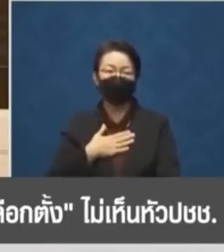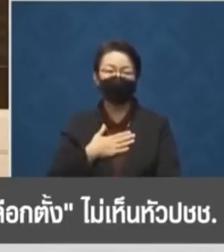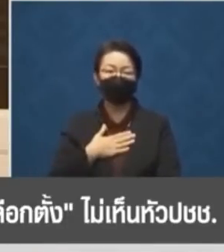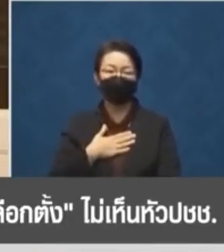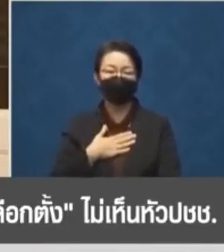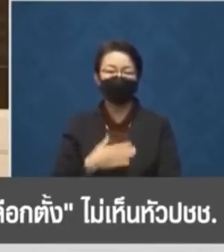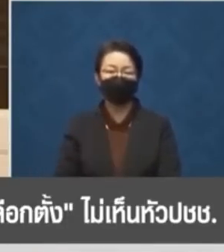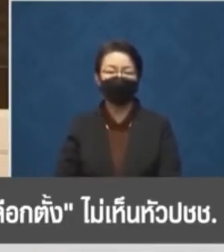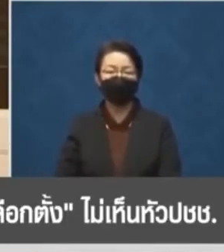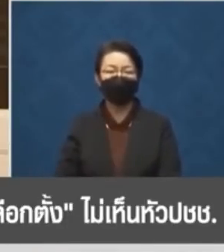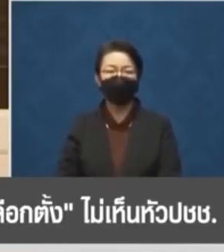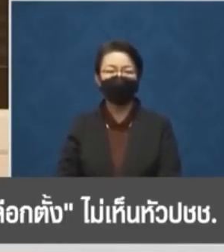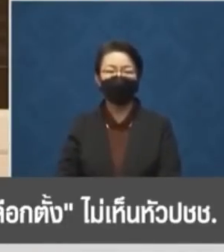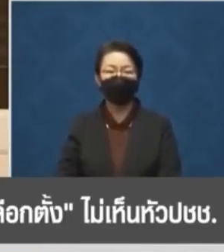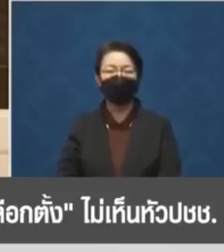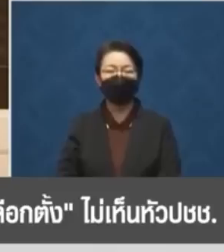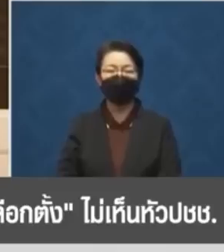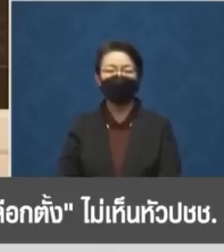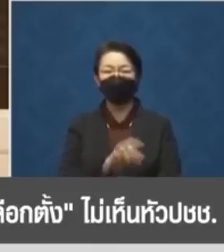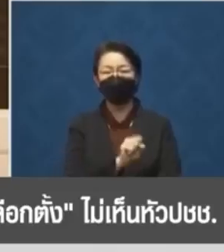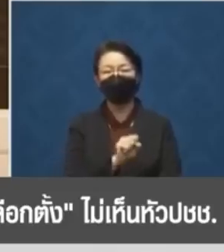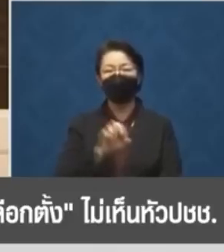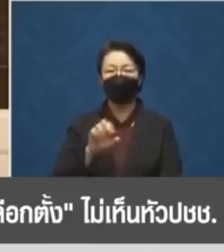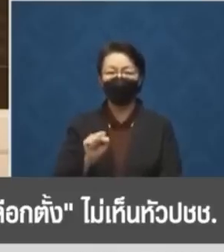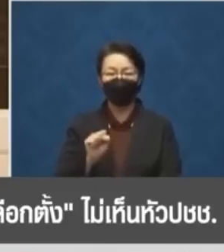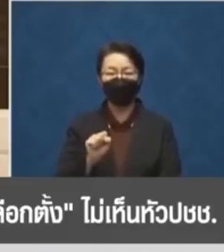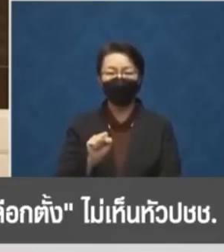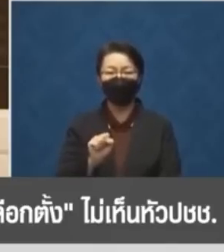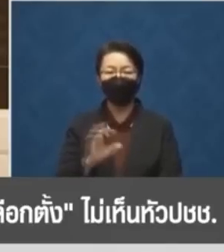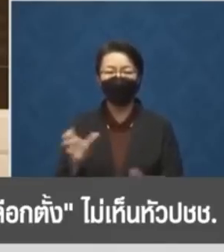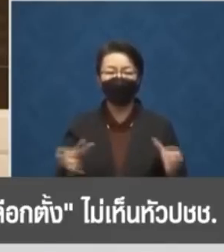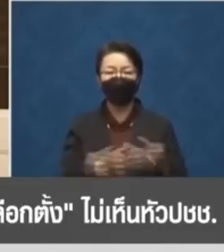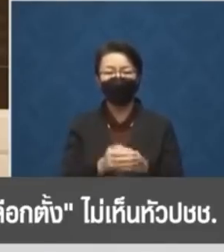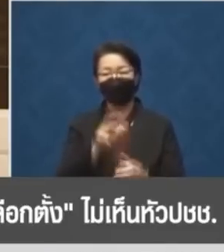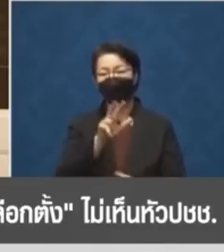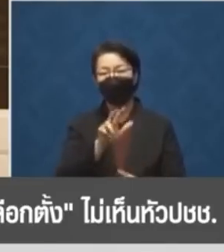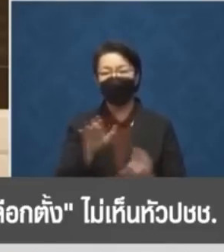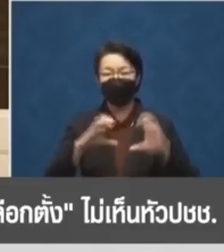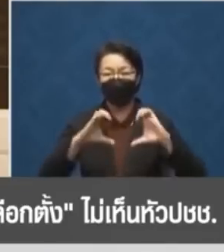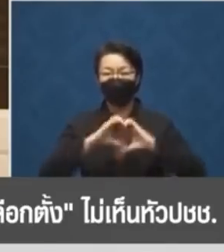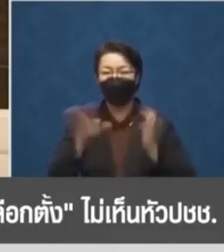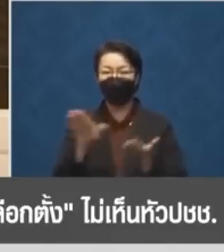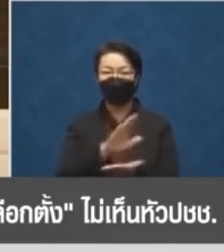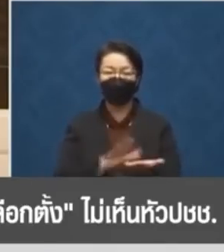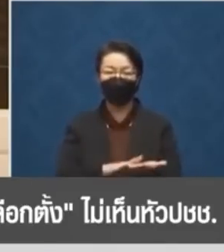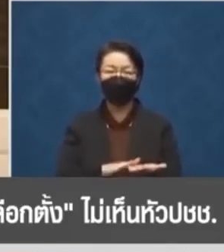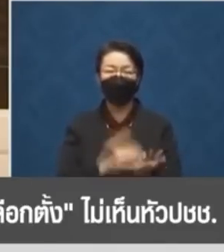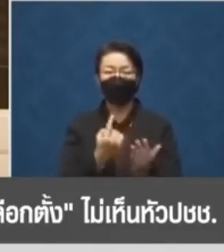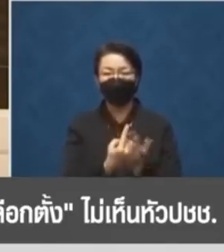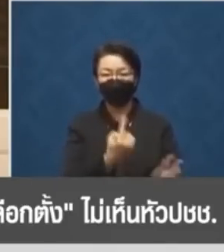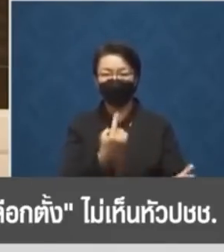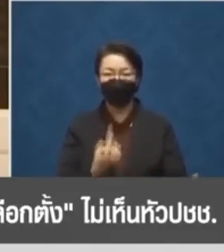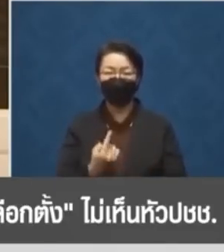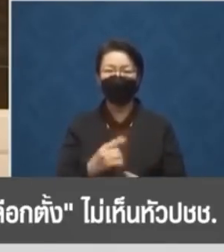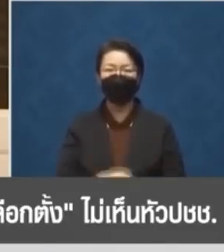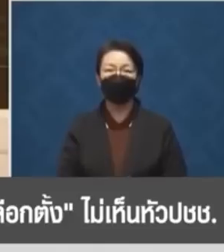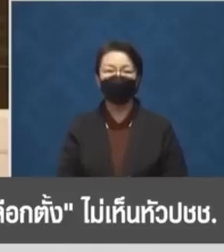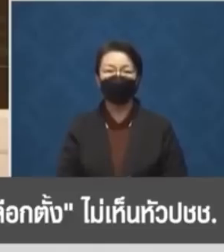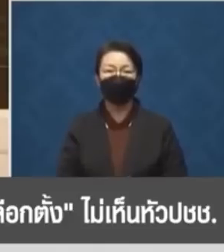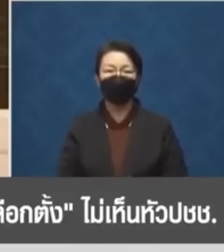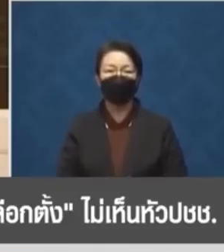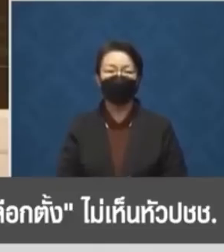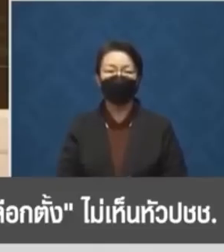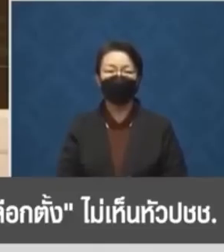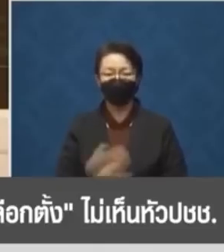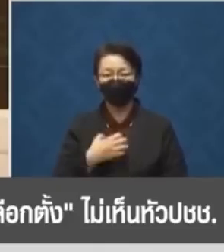สมาชิกสภาผู้แทนราษฎรเชียงใหม่เขต8ภาคภูมิใจไทยในฐานะสมาชิกรัฐสภาเรีย